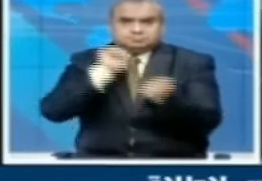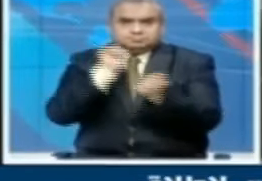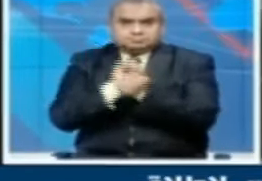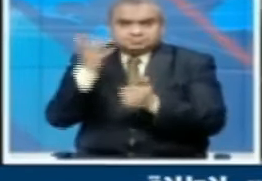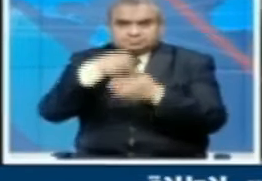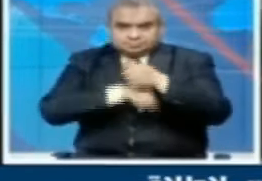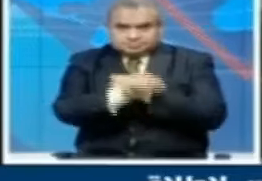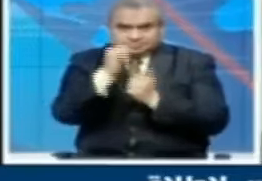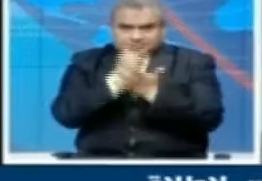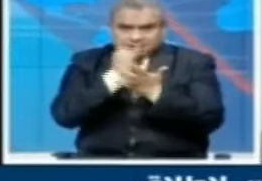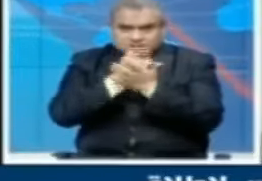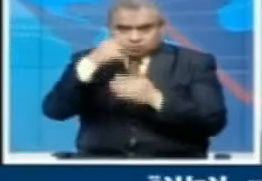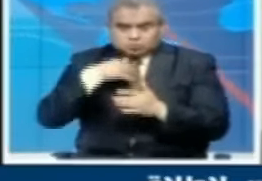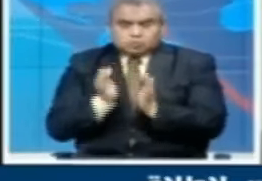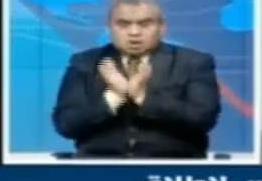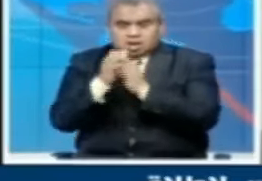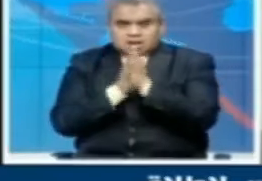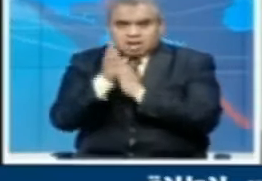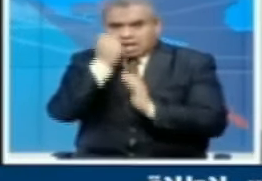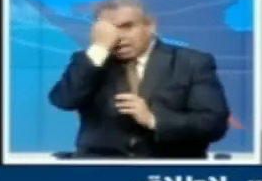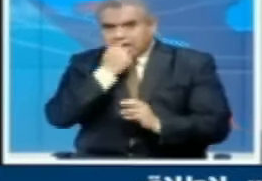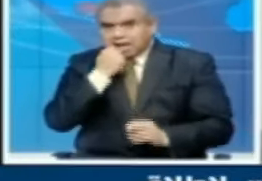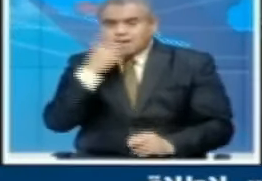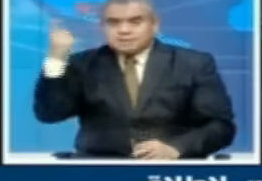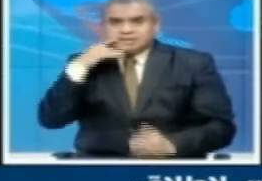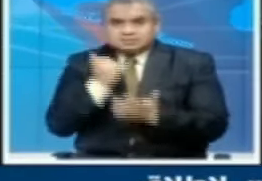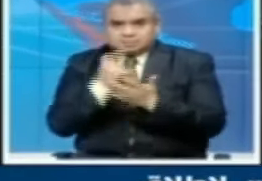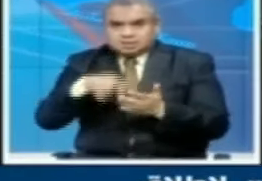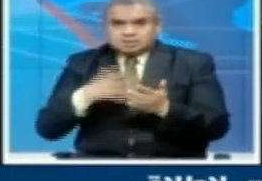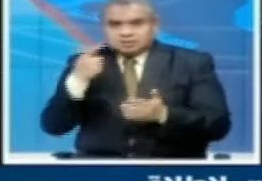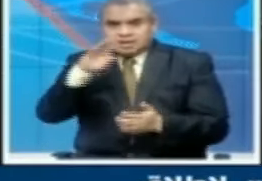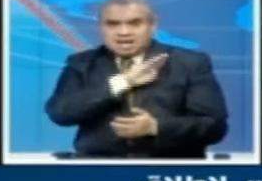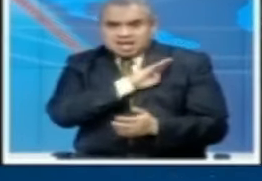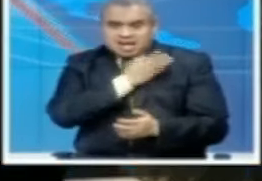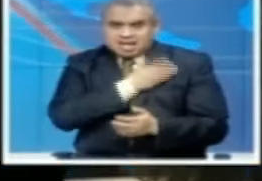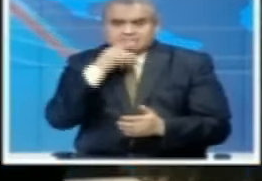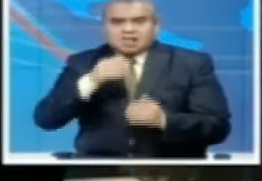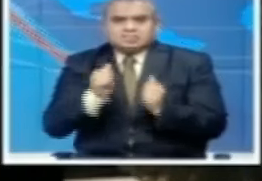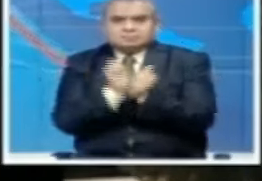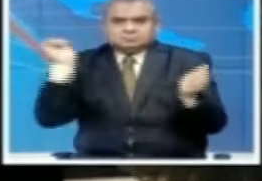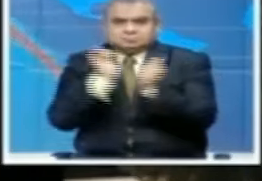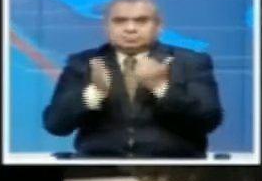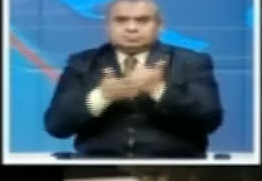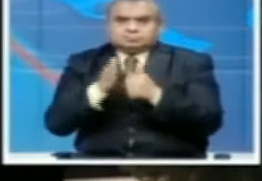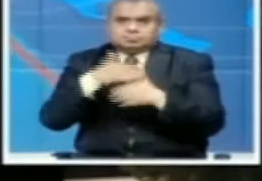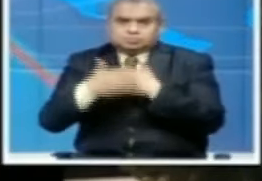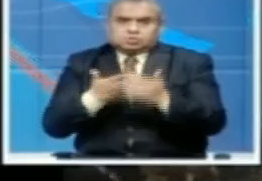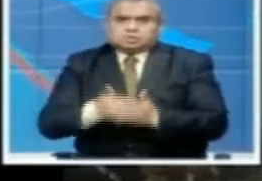الذين تحتجزهم حماس في غزة منذ أكثر من 200 يوم وبينهم رعايا أجانب.